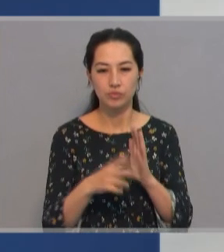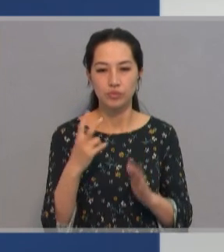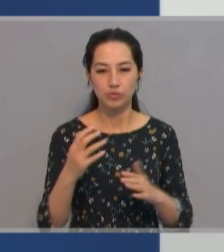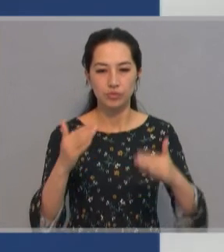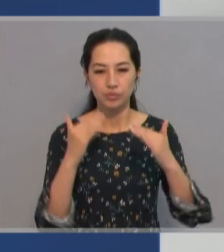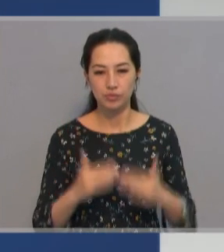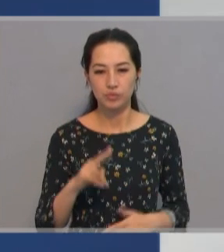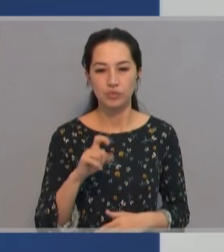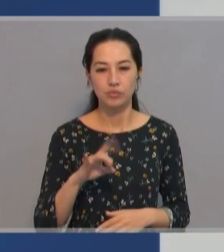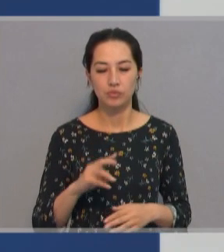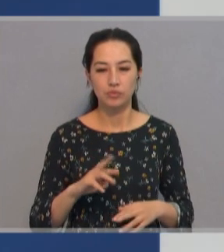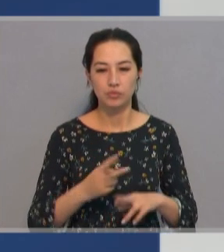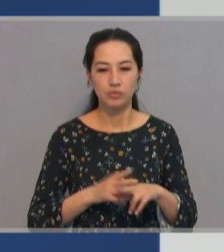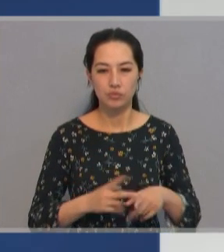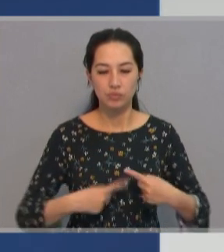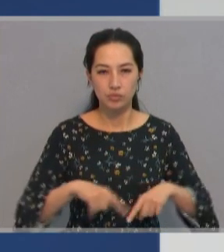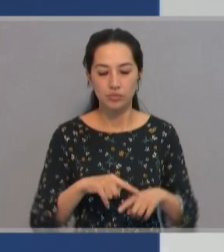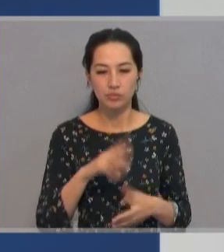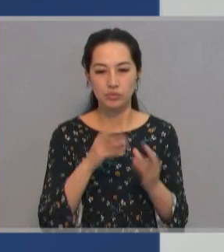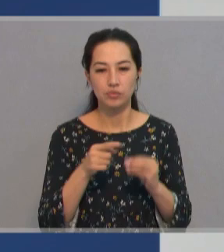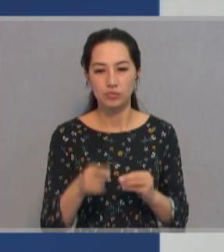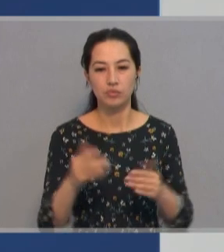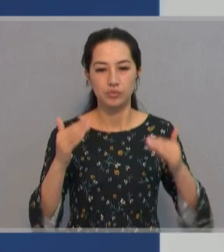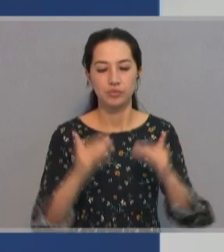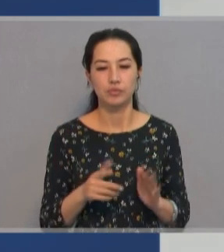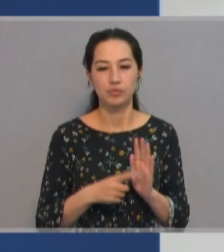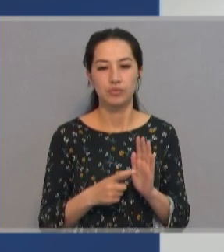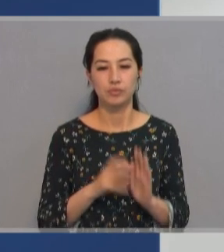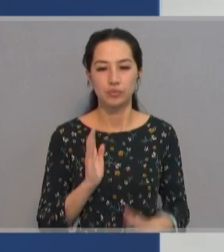адамға азаяды. Партия құру жөнінде бастама көтерген топ 1000-нан 700 адамға қысқарады.